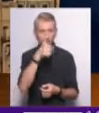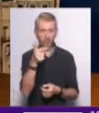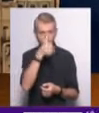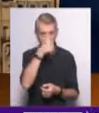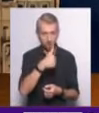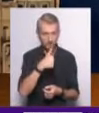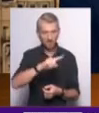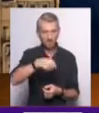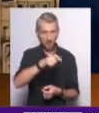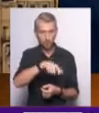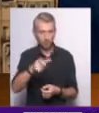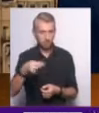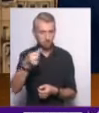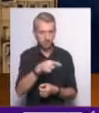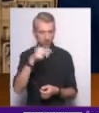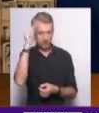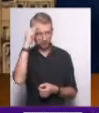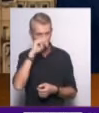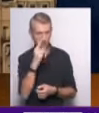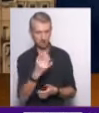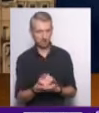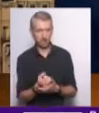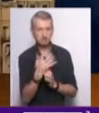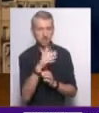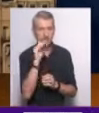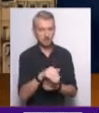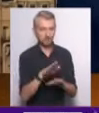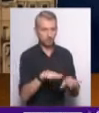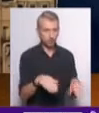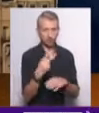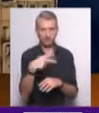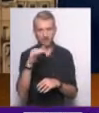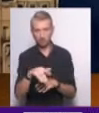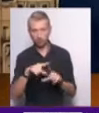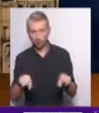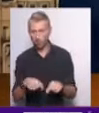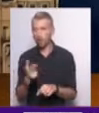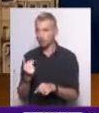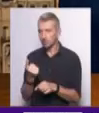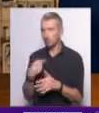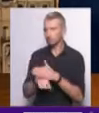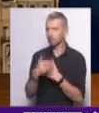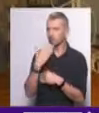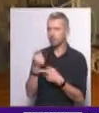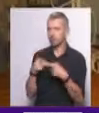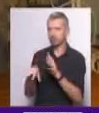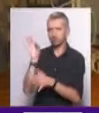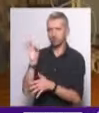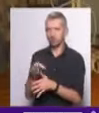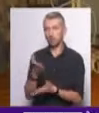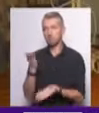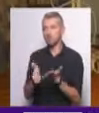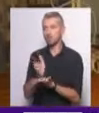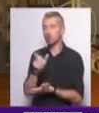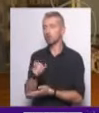людей плати за навчання дитини. Ну, тобто, мається на увазі, що немає альтернативи в плані комунального. Дійсно, можливо, є людина, яка би